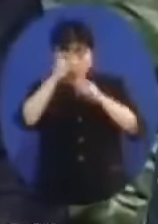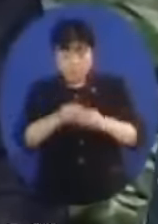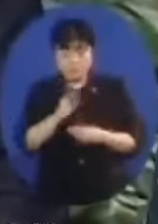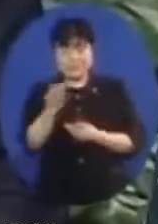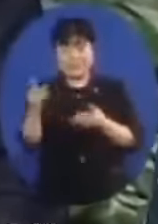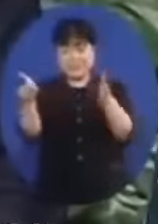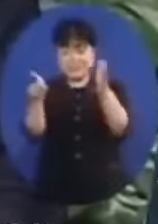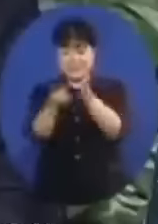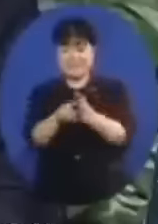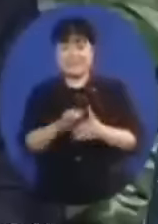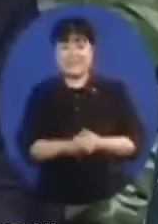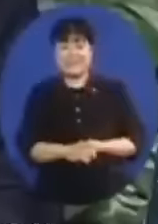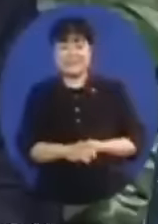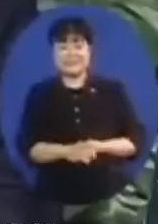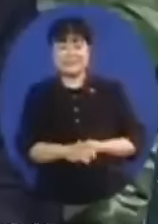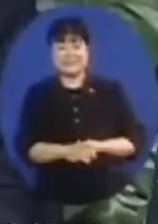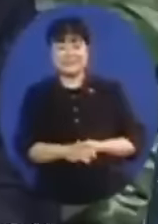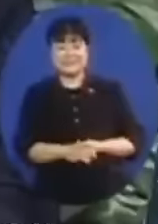돼요.